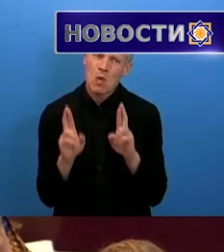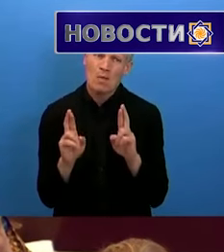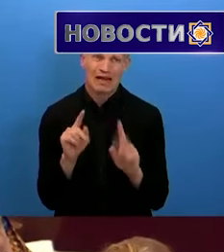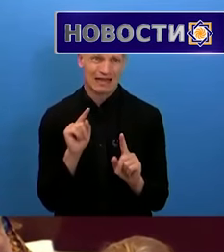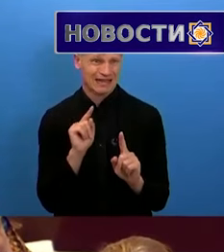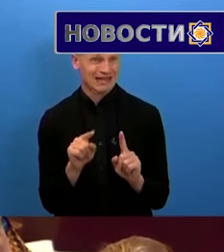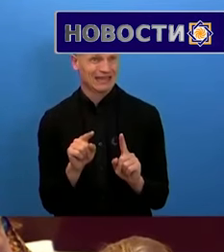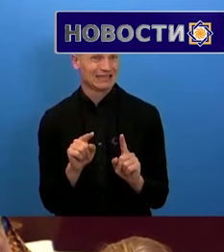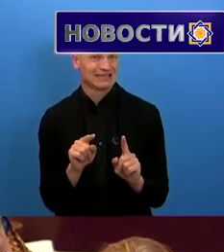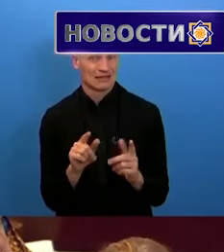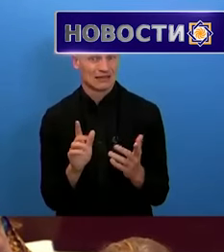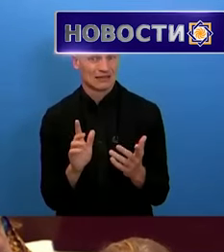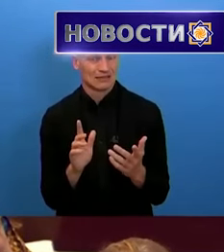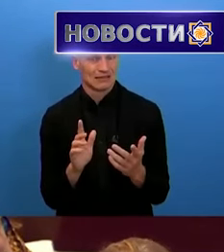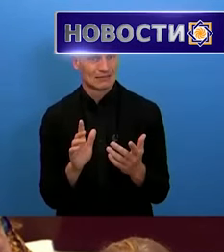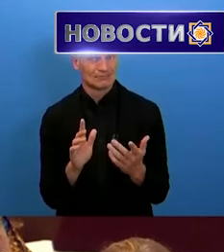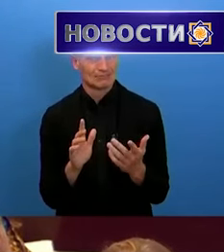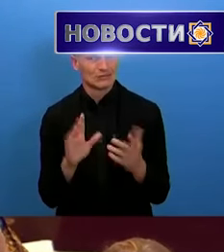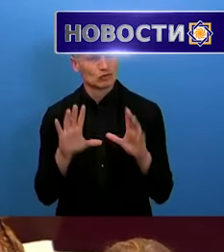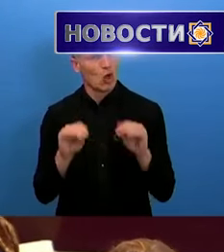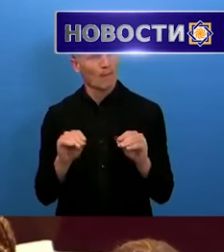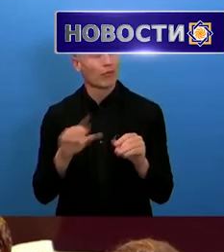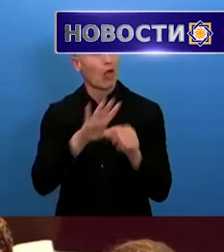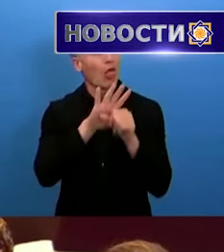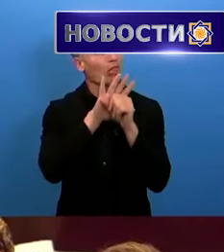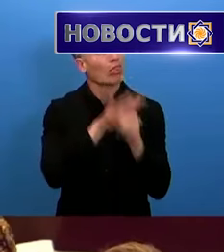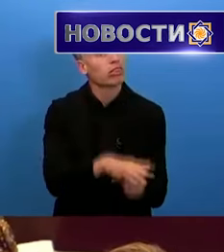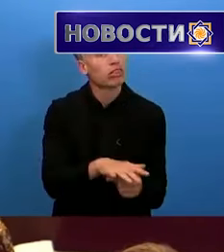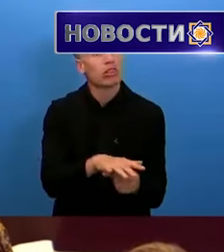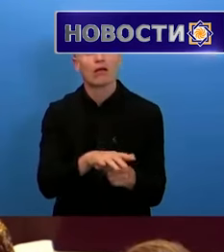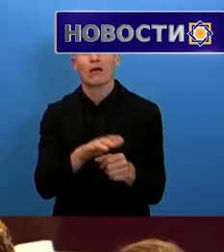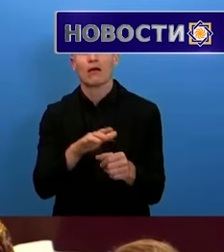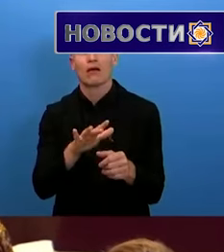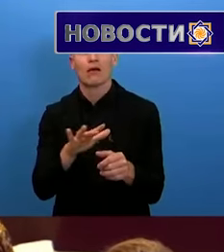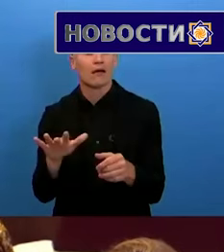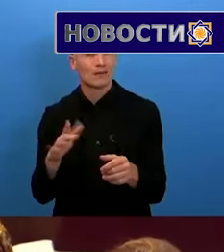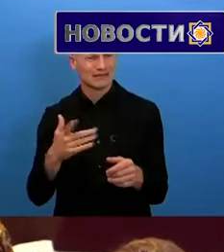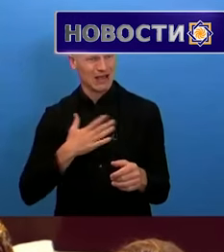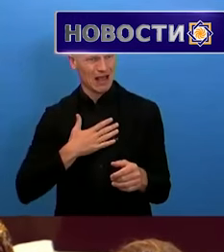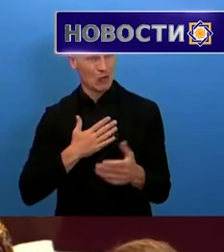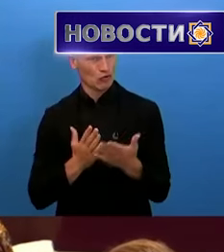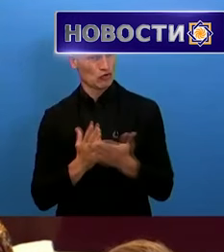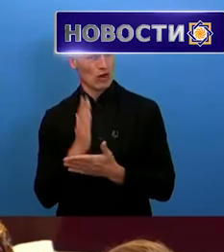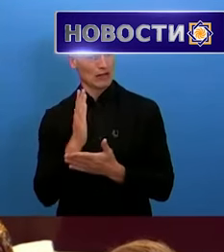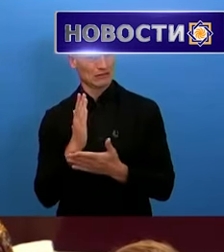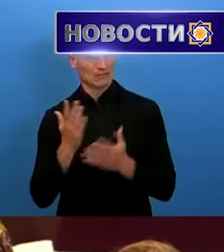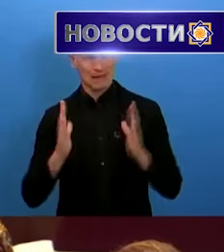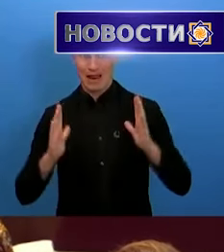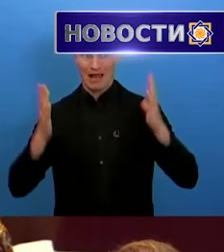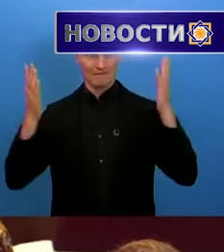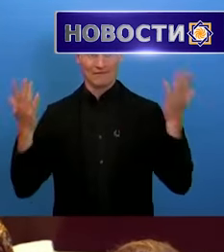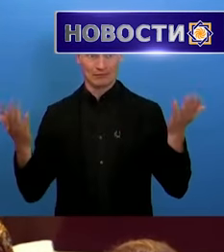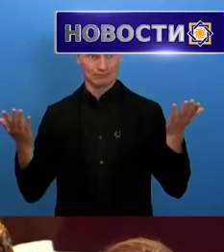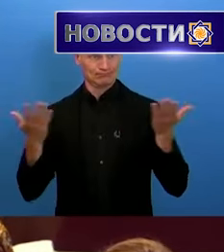дискриминацию, геноцид, этнические чистки в этом мире, который мы защищаем, поскольку мы здесь, мы можем вспомнить о